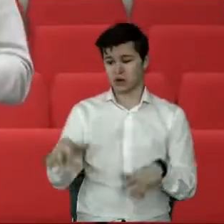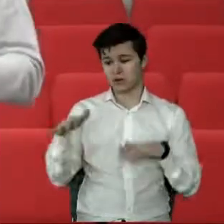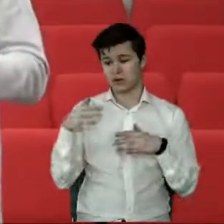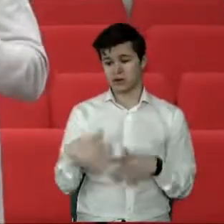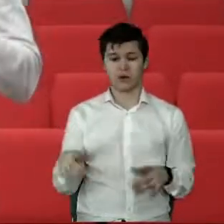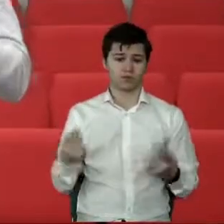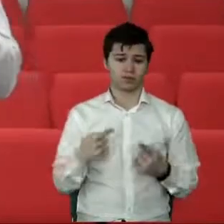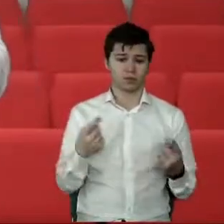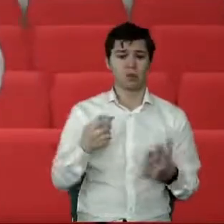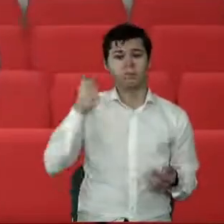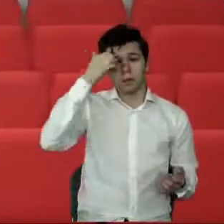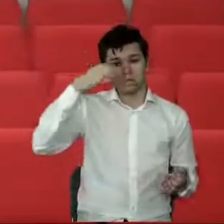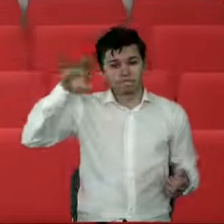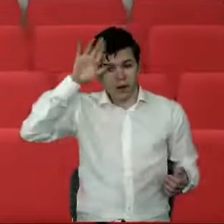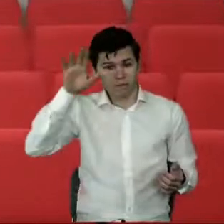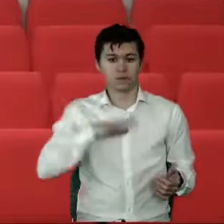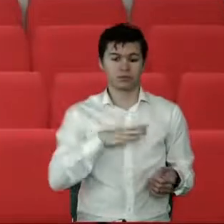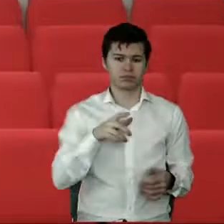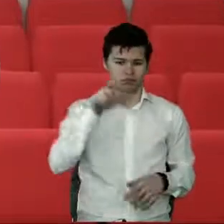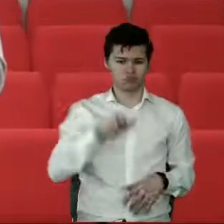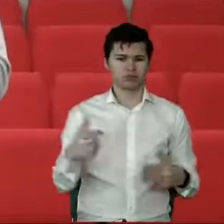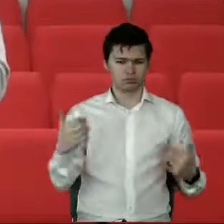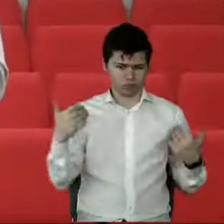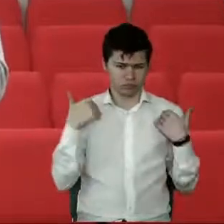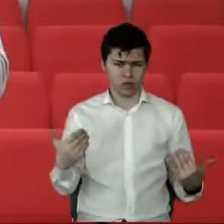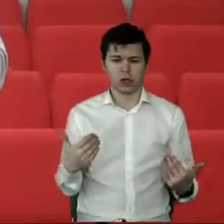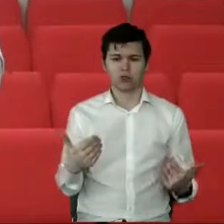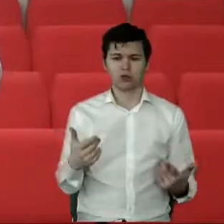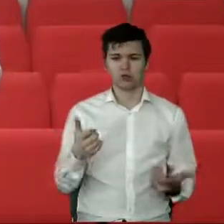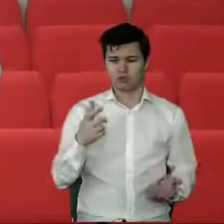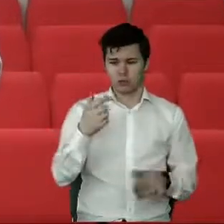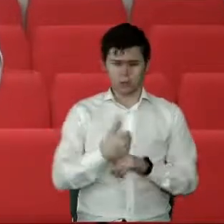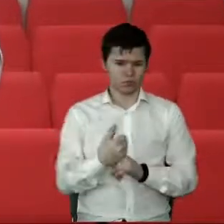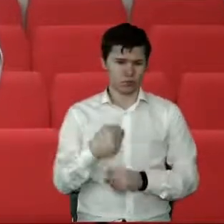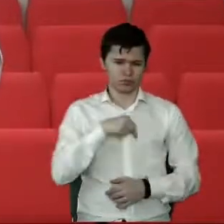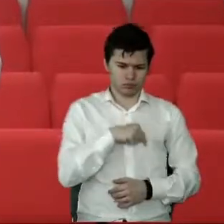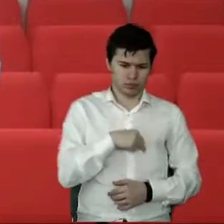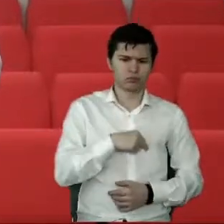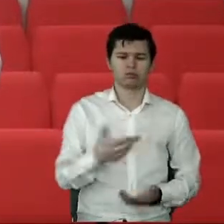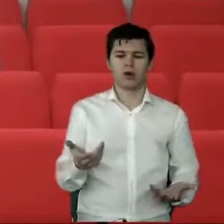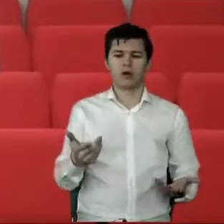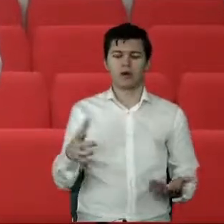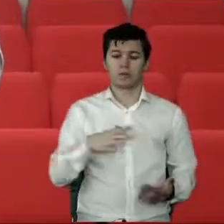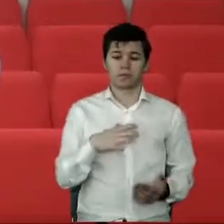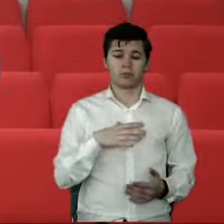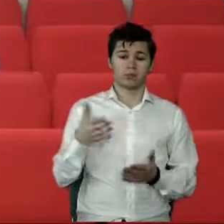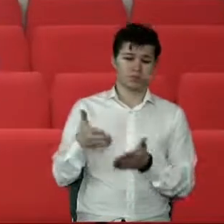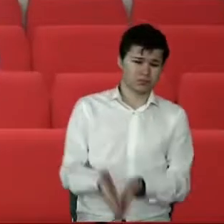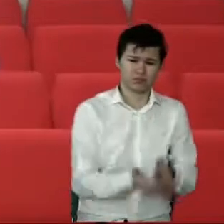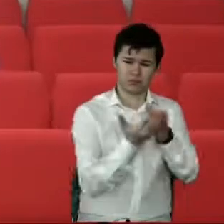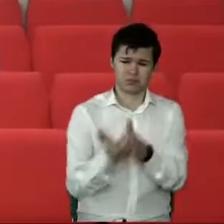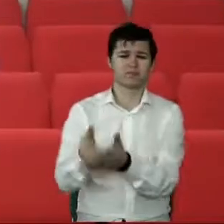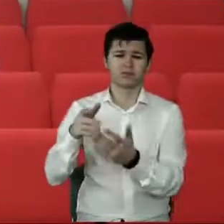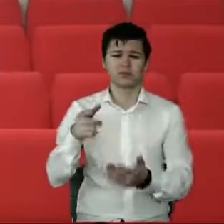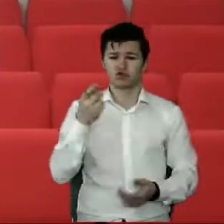самый Павел, который был великим и сильным апостолом. Когда он терпел кораблекрушение, и написано, что носился по волнам, их